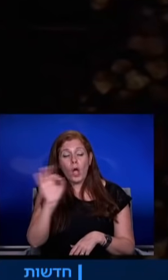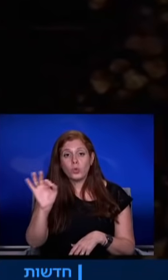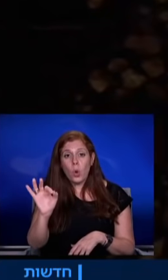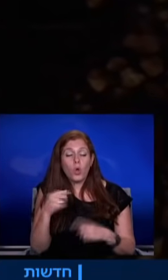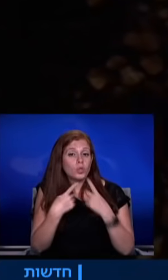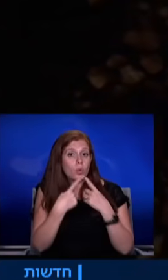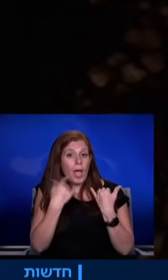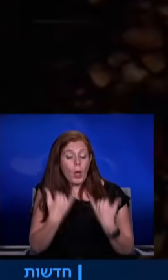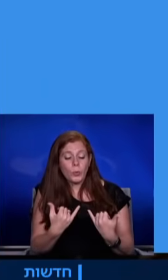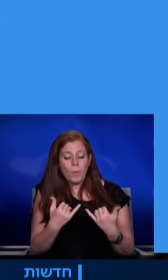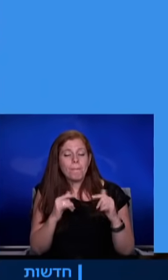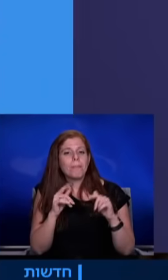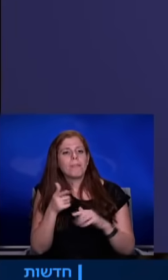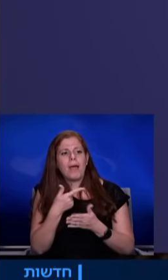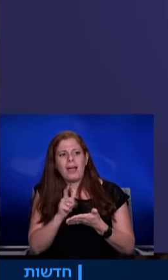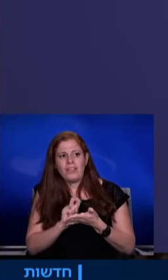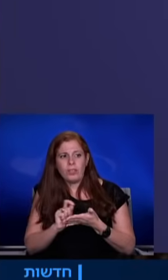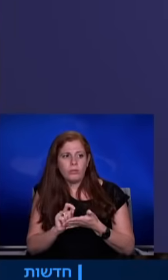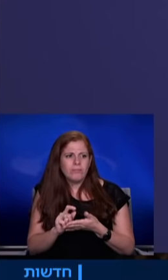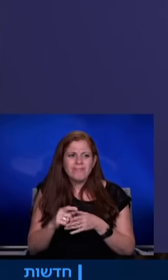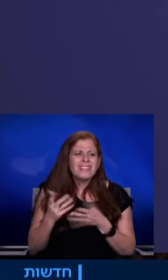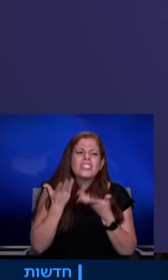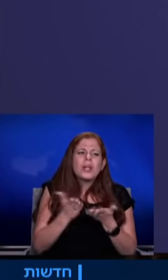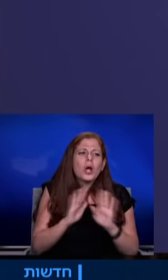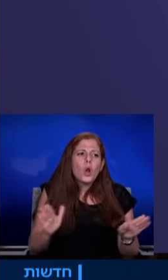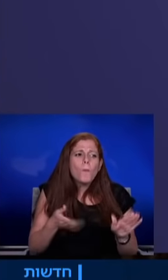עם כתבנו עמרי חיים.